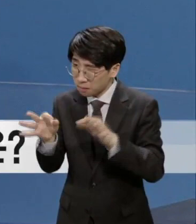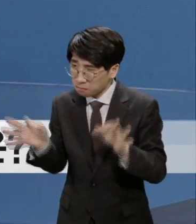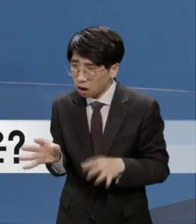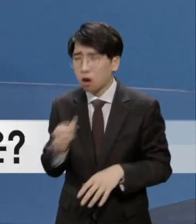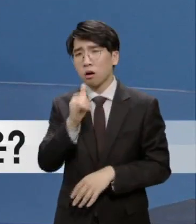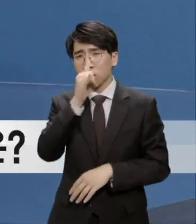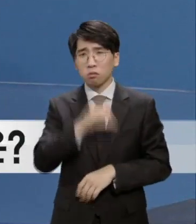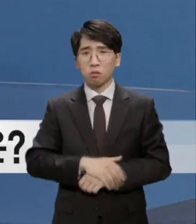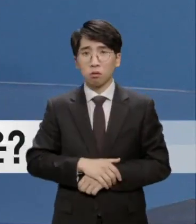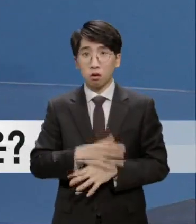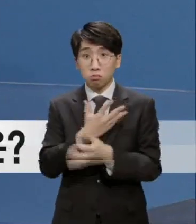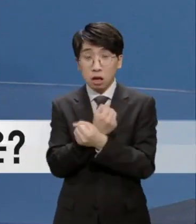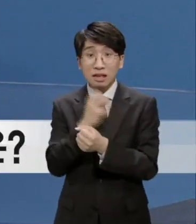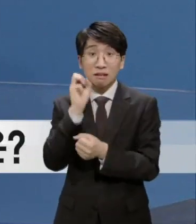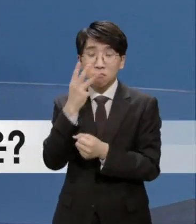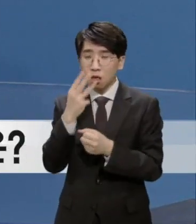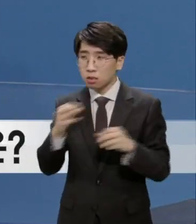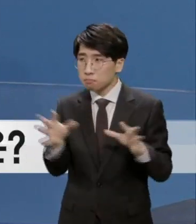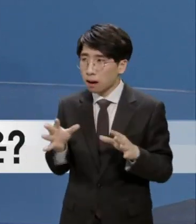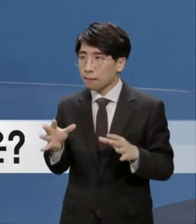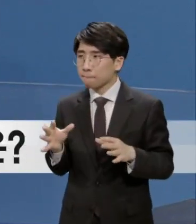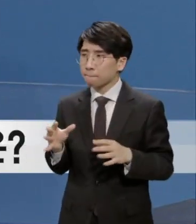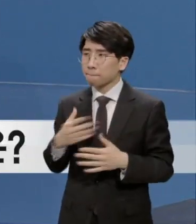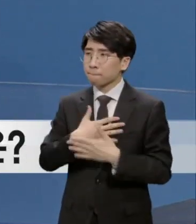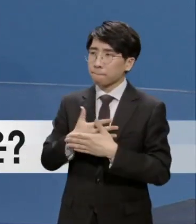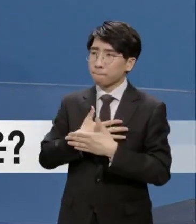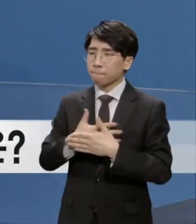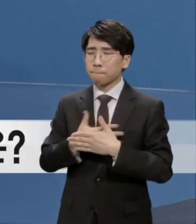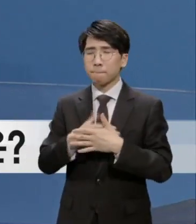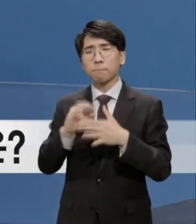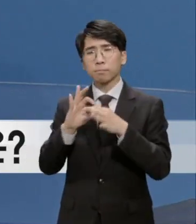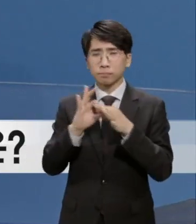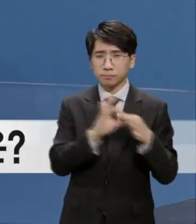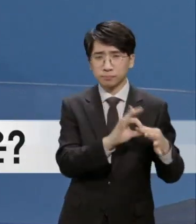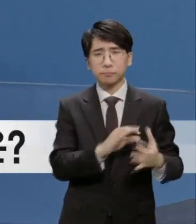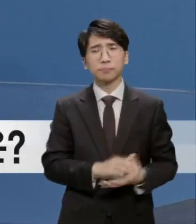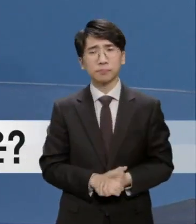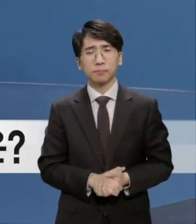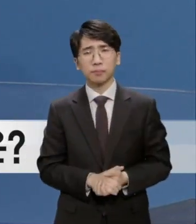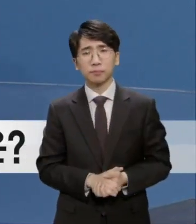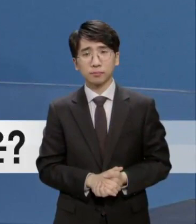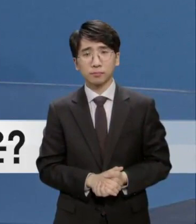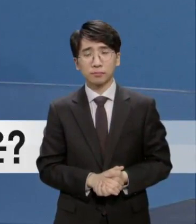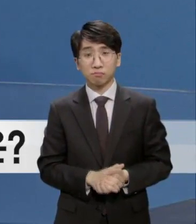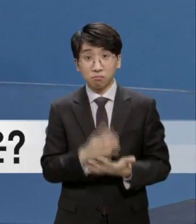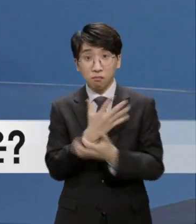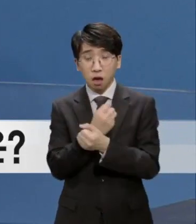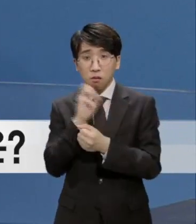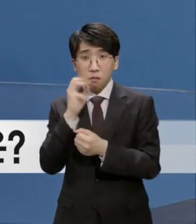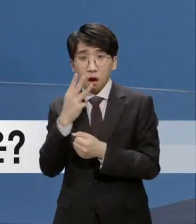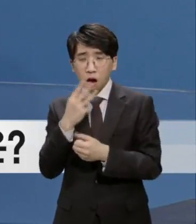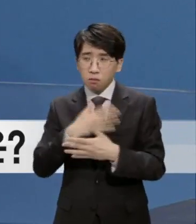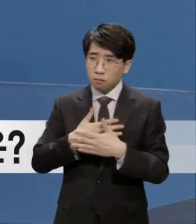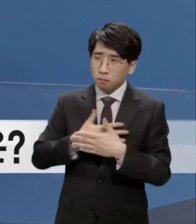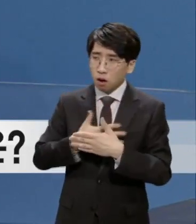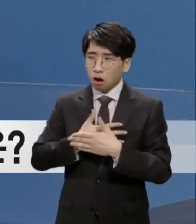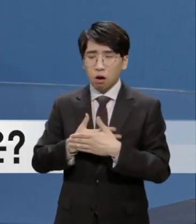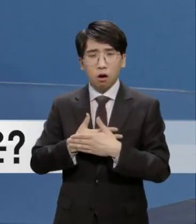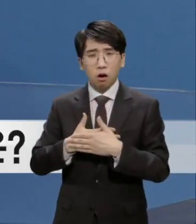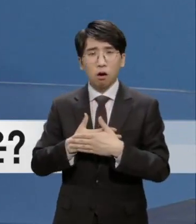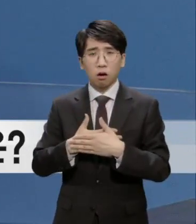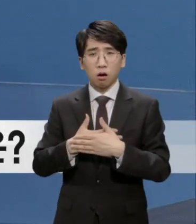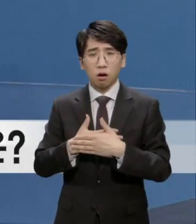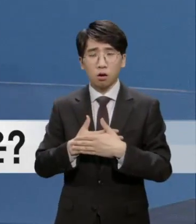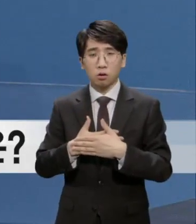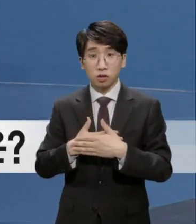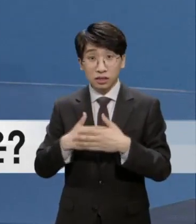보니까 불안해하시는 경우도 있고요. 그다음에 이런 불안정한 고용 구조가 있다 보니까 입주민들이